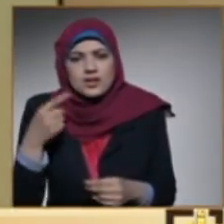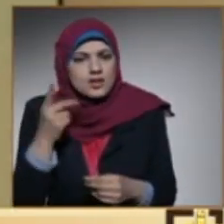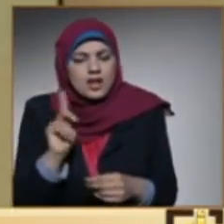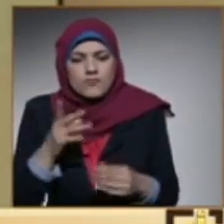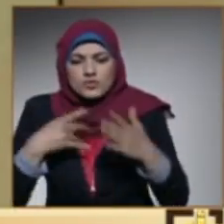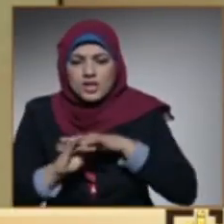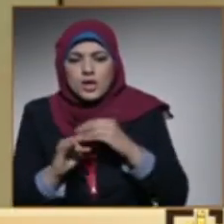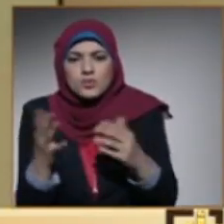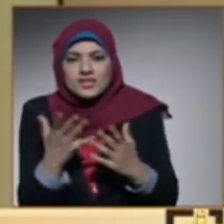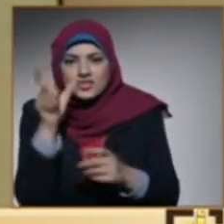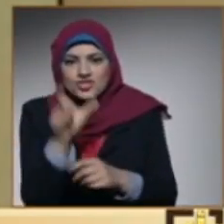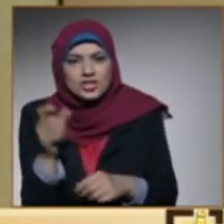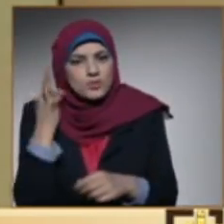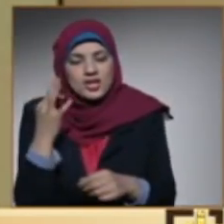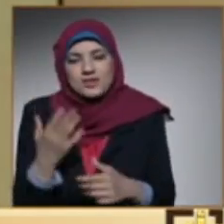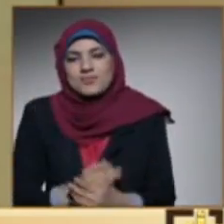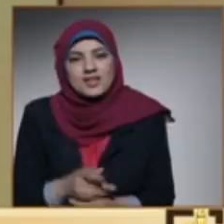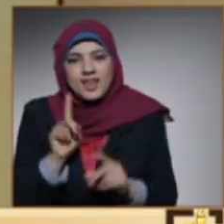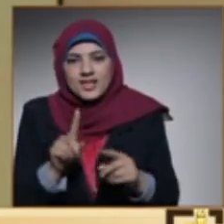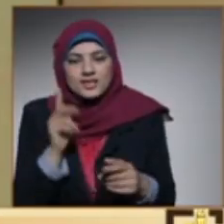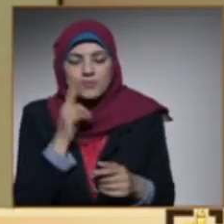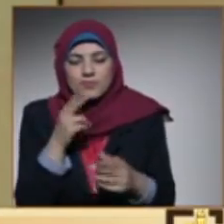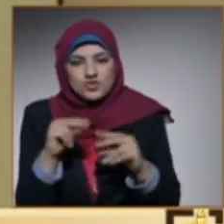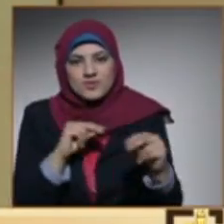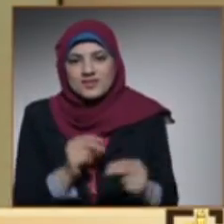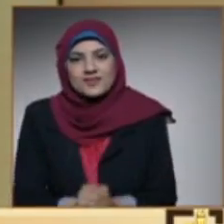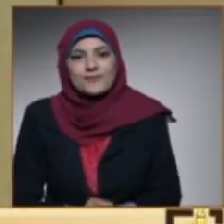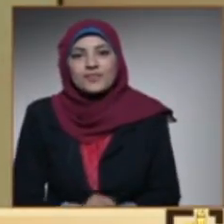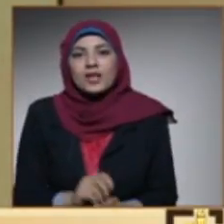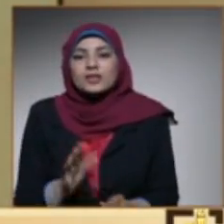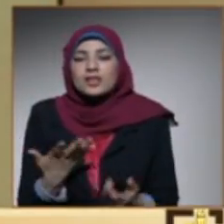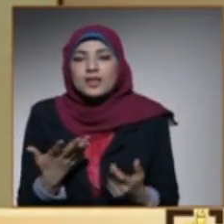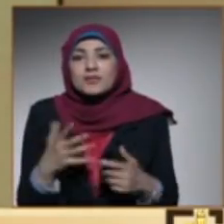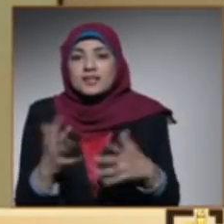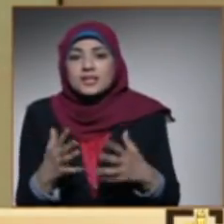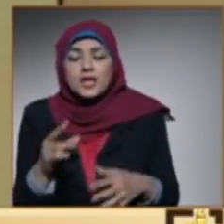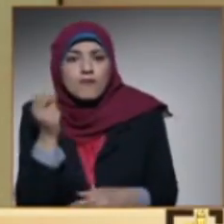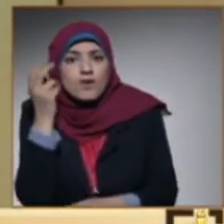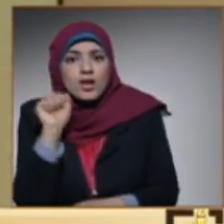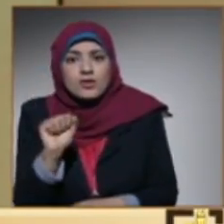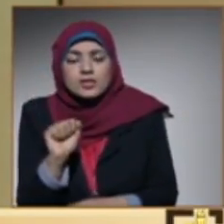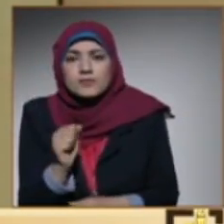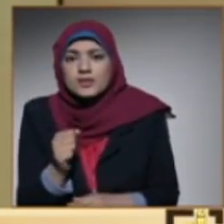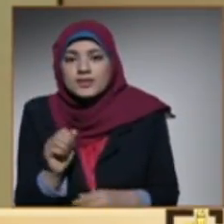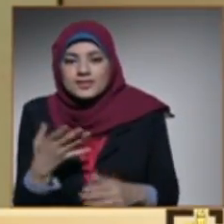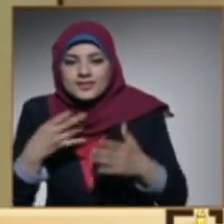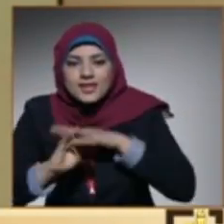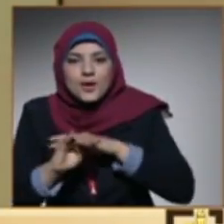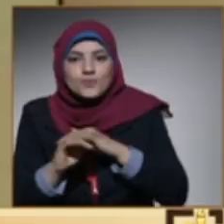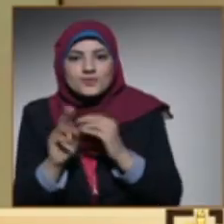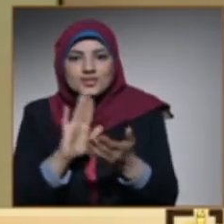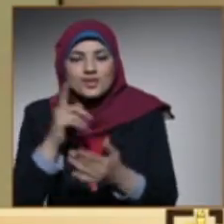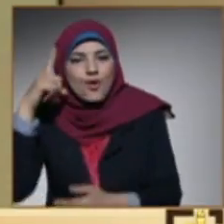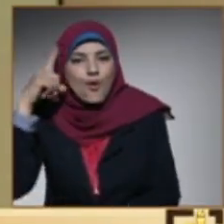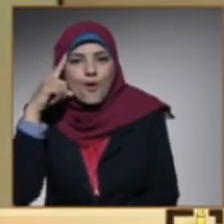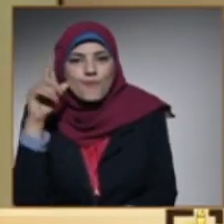كان عندك الفكر ده، يعني ايه اللي خلاك تقبل على ان انت تتجوز الاستاذه قمر وهي يعني ما عندهاش نفس